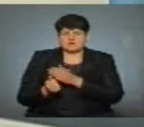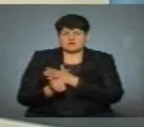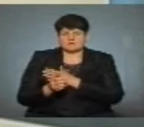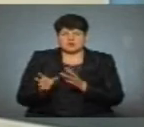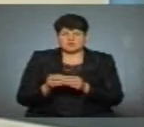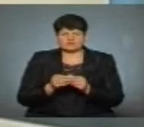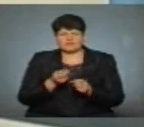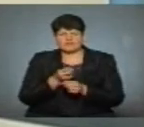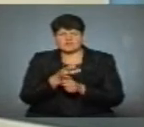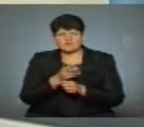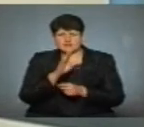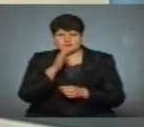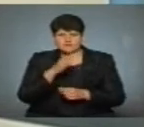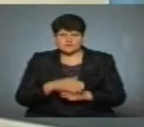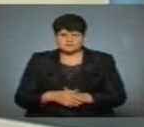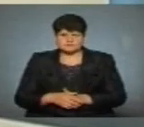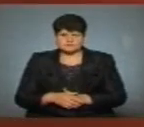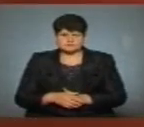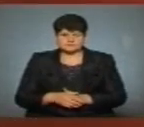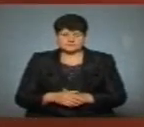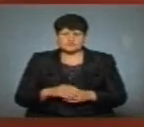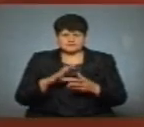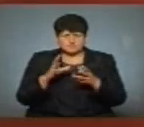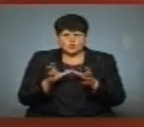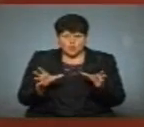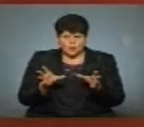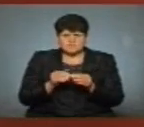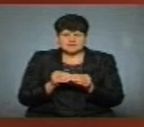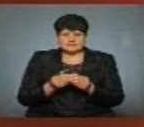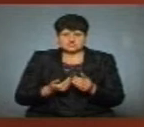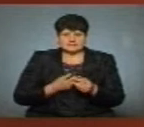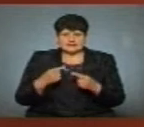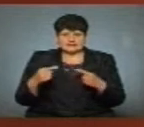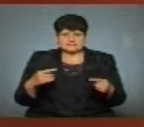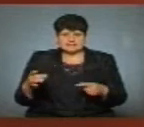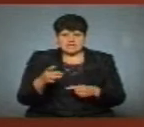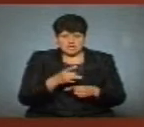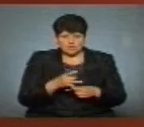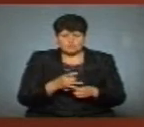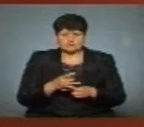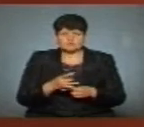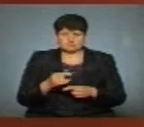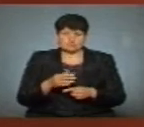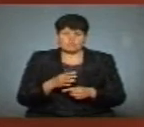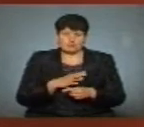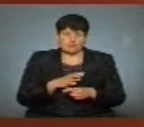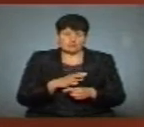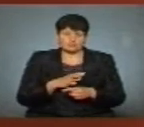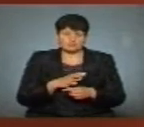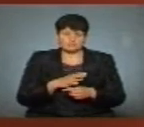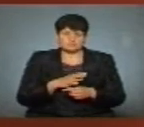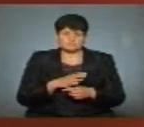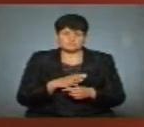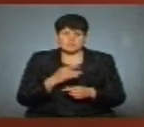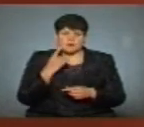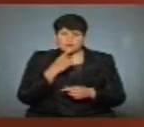ворога. Тому це тільки так. Тобто все ж таки об'єднувалися жителі різних регіонів, попри те, що був такий, можливо